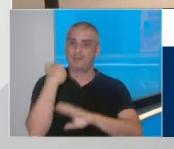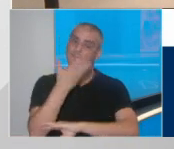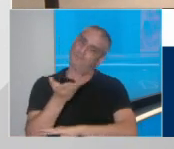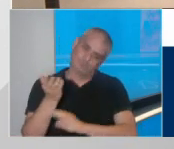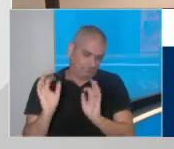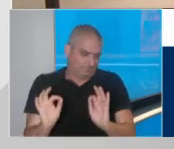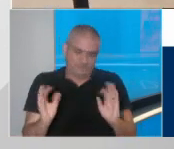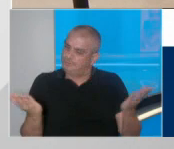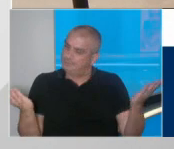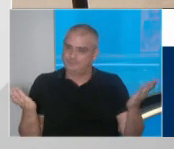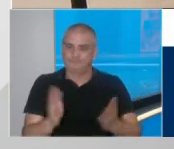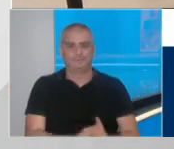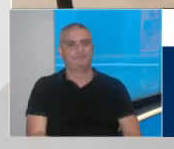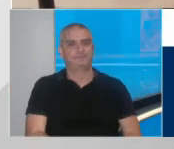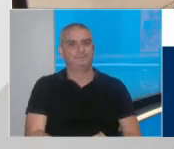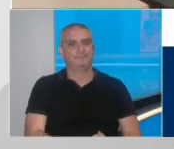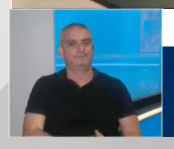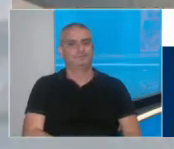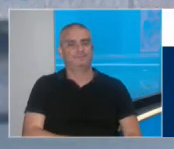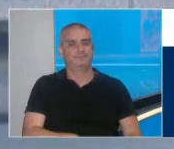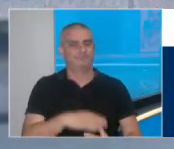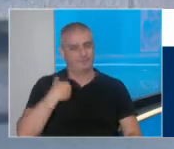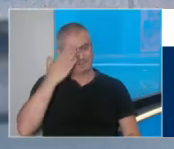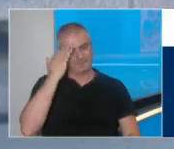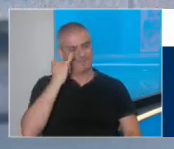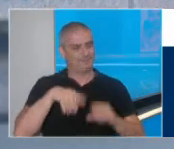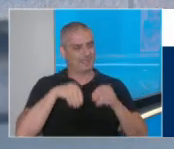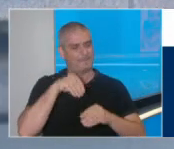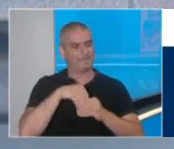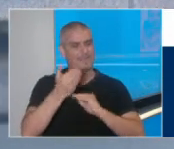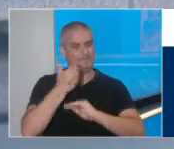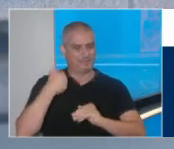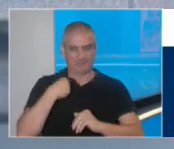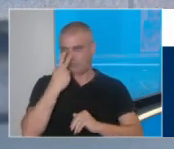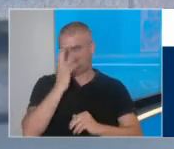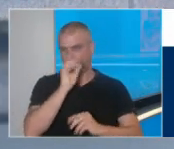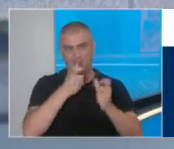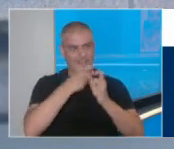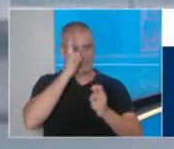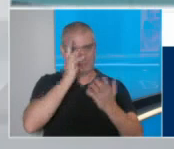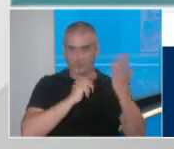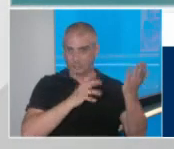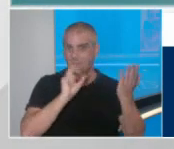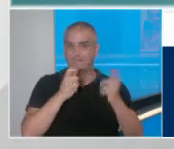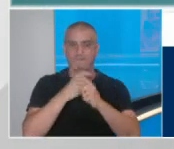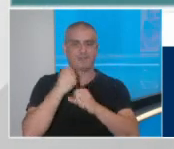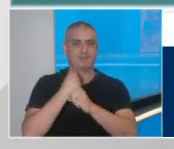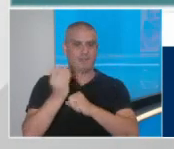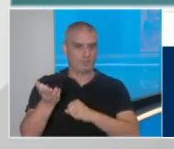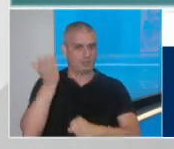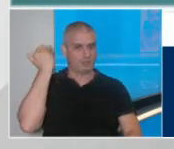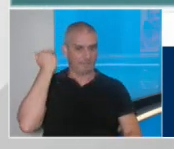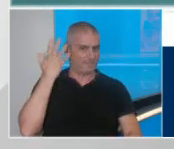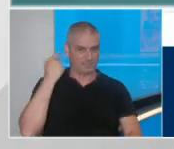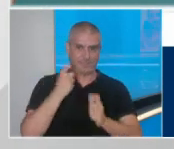לקלפי, בסדר, זה בסניפי... תגיד, ניר, אנחנו מכירים מה זה פריימריזם, אנחנו רואים את הפריימריז של הליכוד, גם של מפלגת העבודה